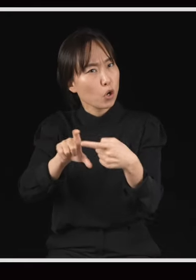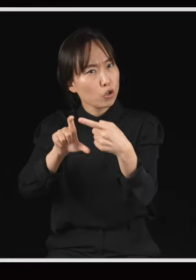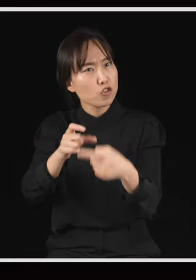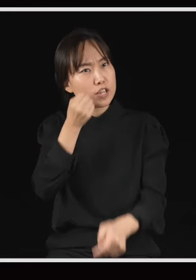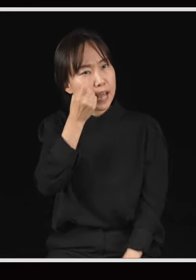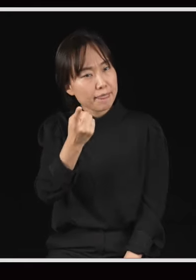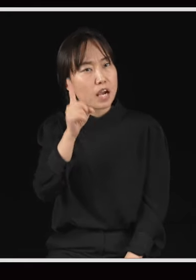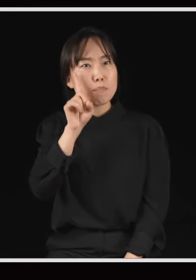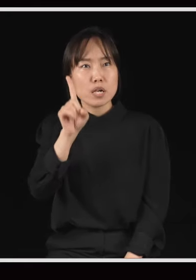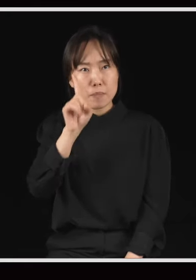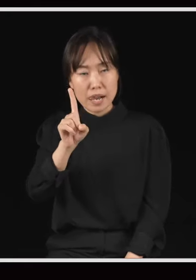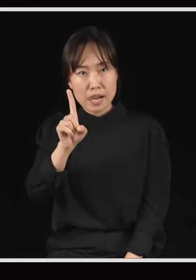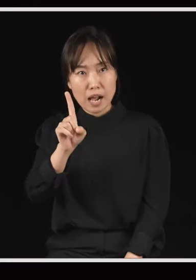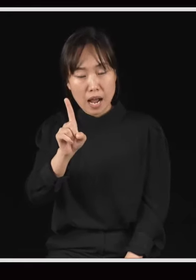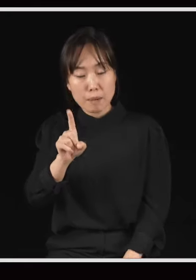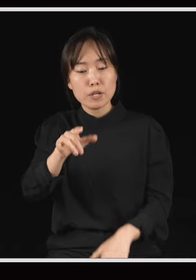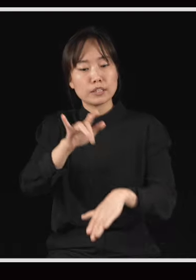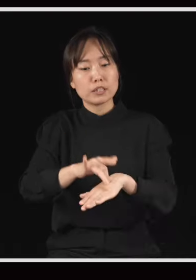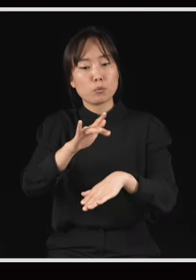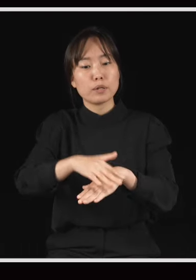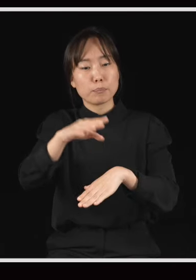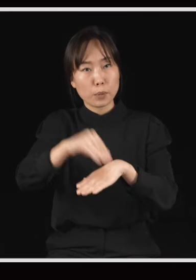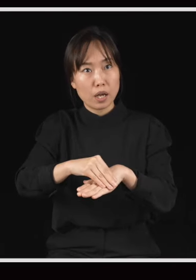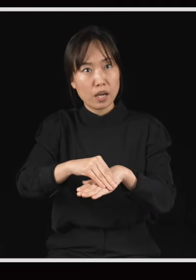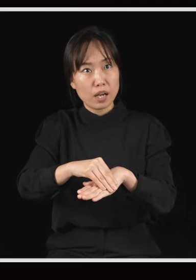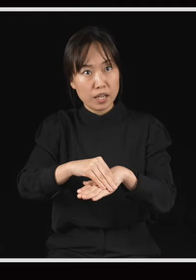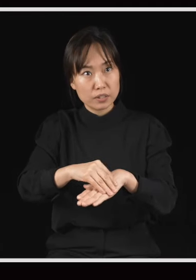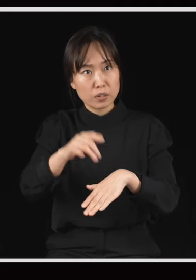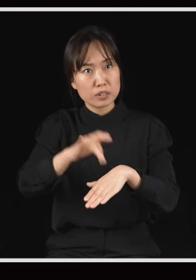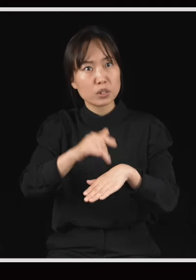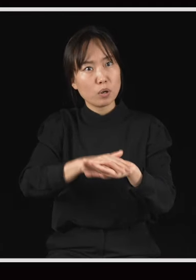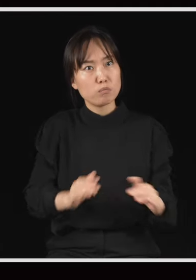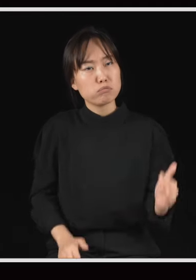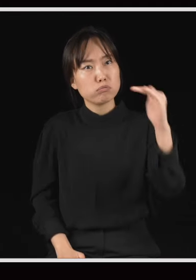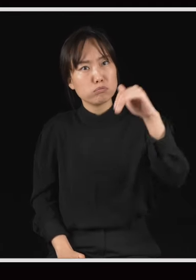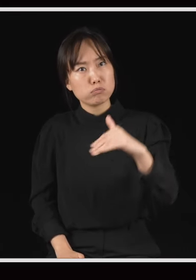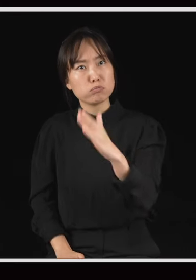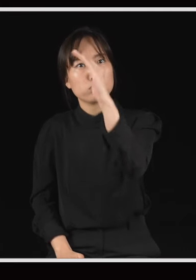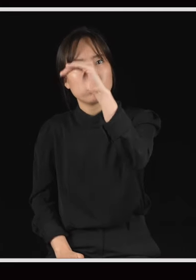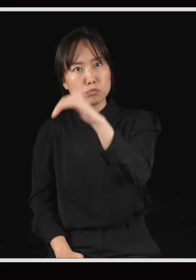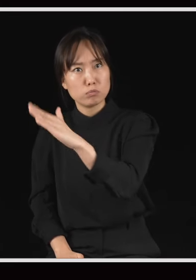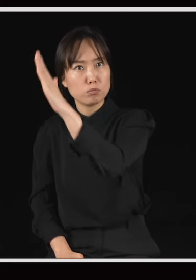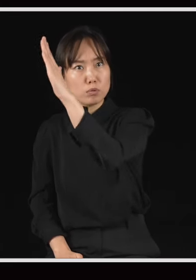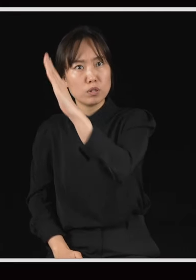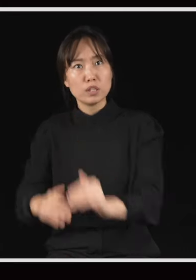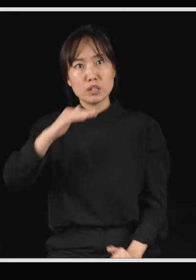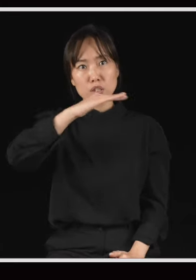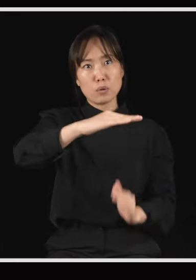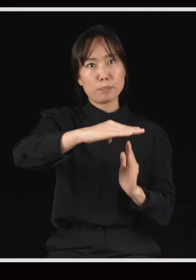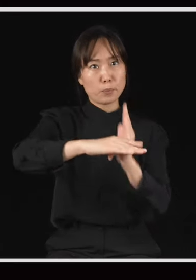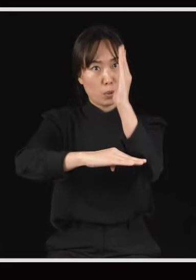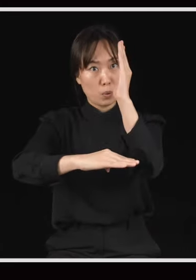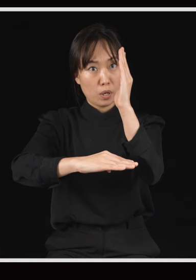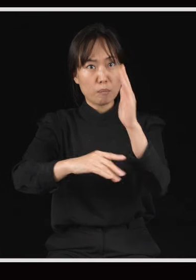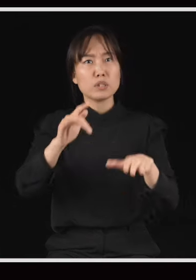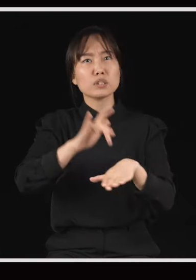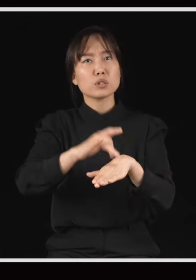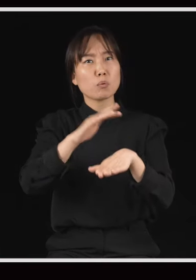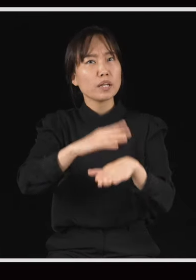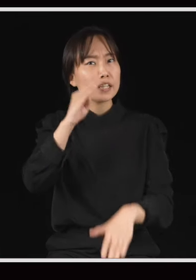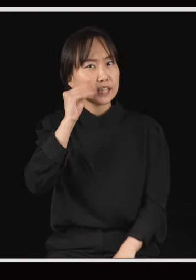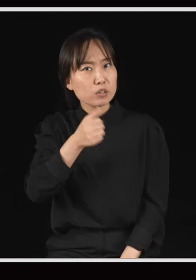있다고 하지만 보통은 한 달, 그러니까 28일 정도가 되면 습관 회로가 만들어지고, 그 문턱값을 넘어가면 그때부터는 그